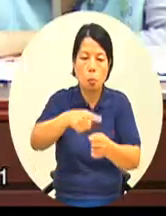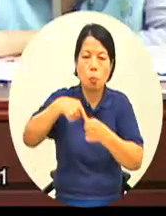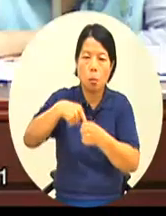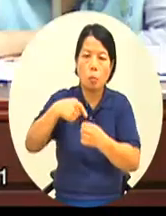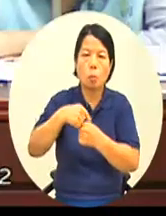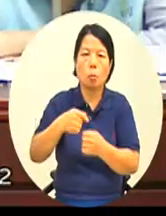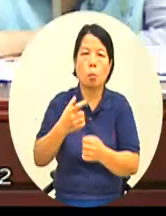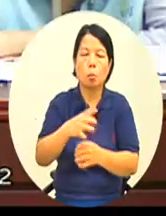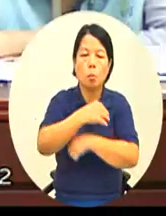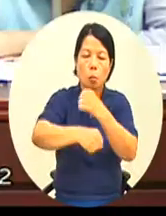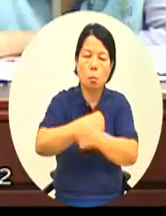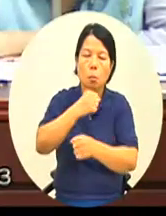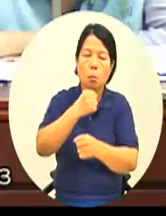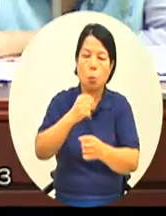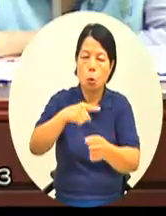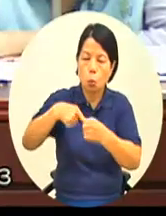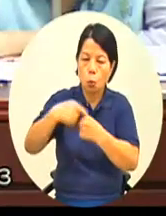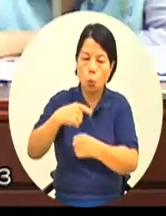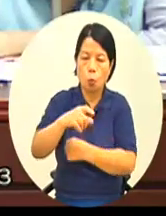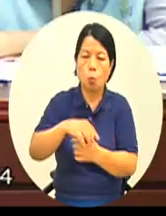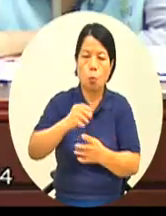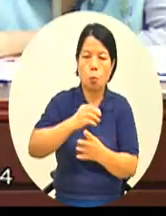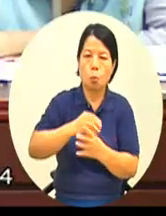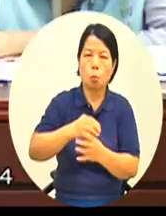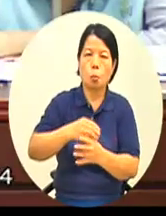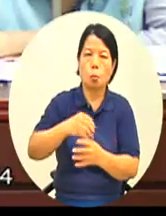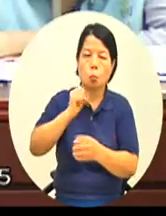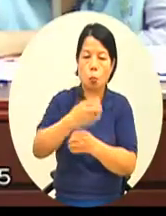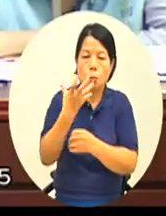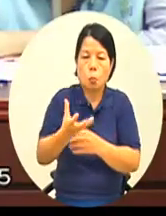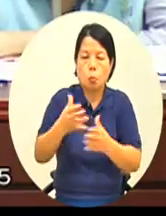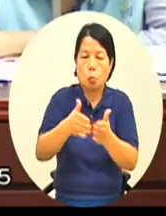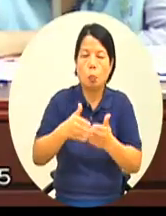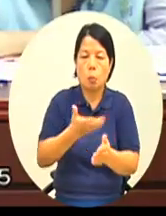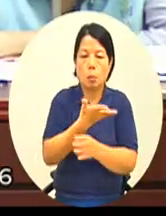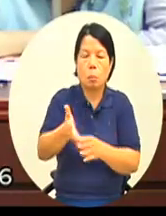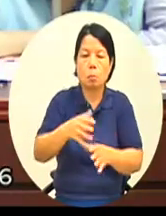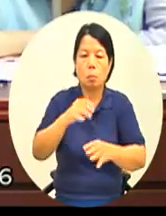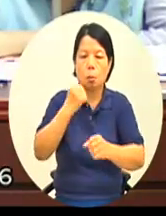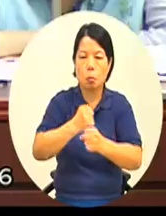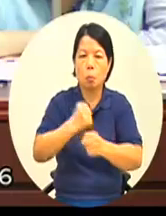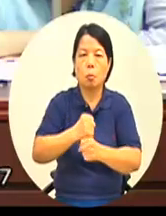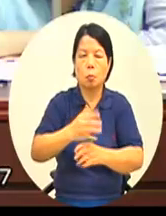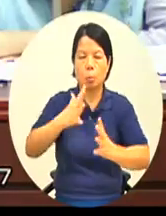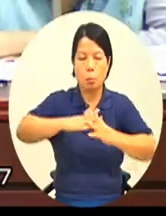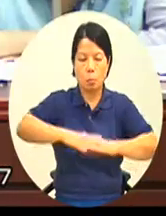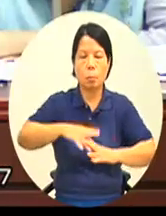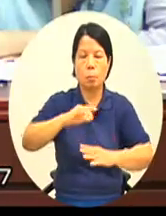件，让我们的青年子弟可以在我们高雄稳定的就业。以上跟议员说明。